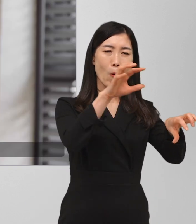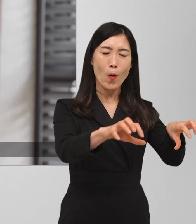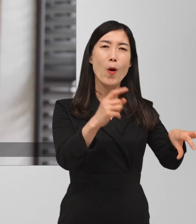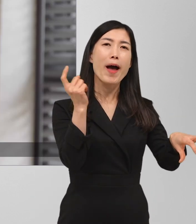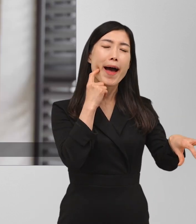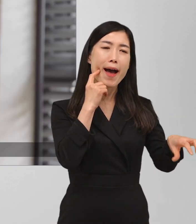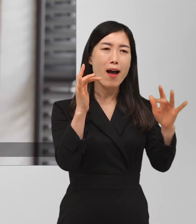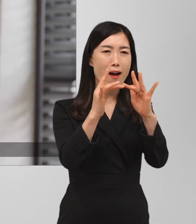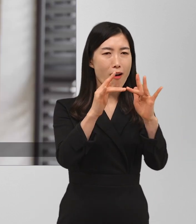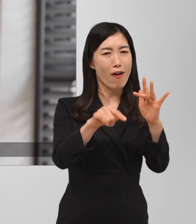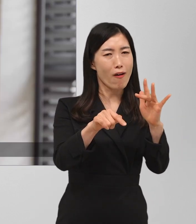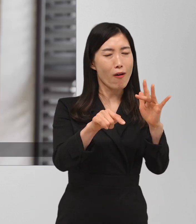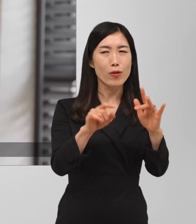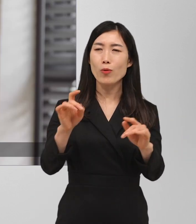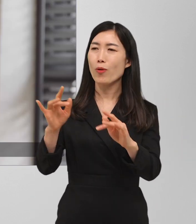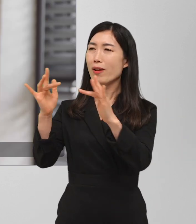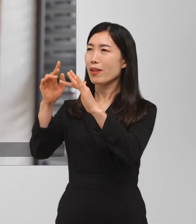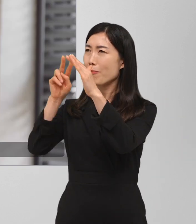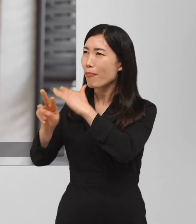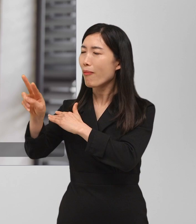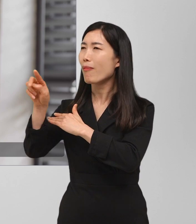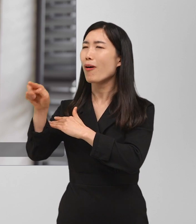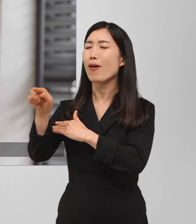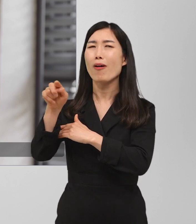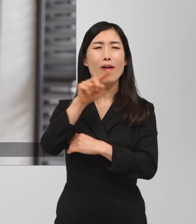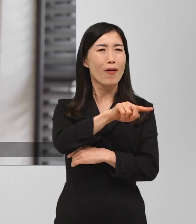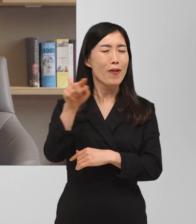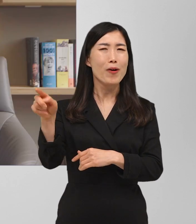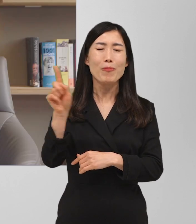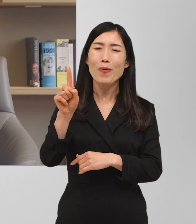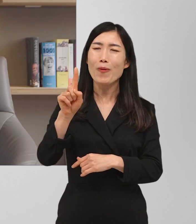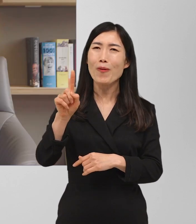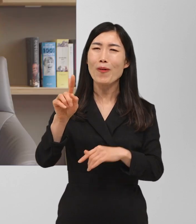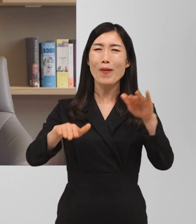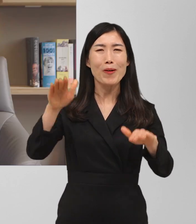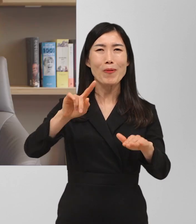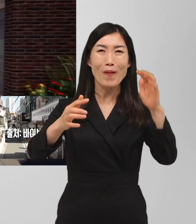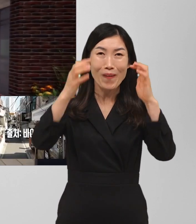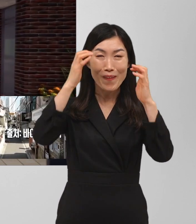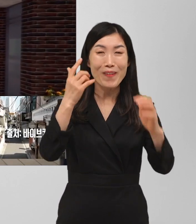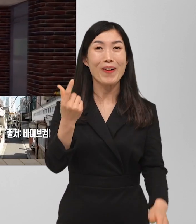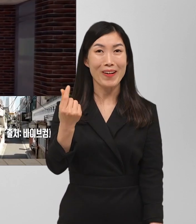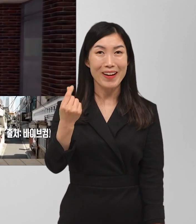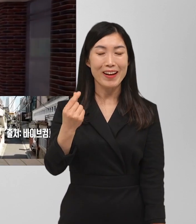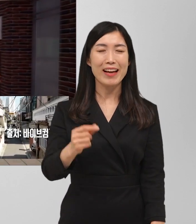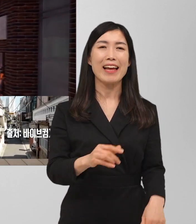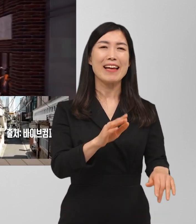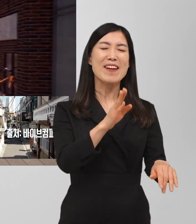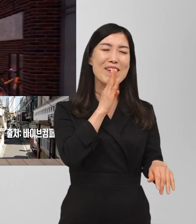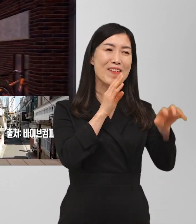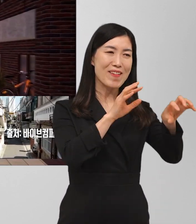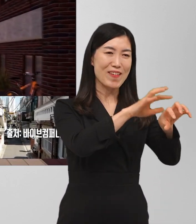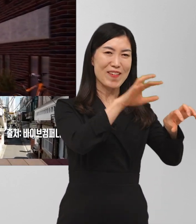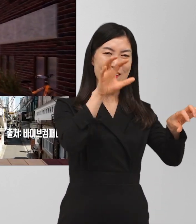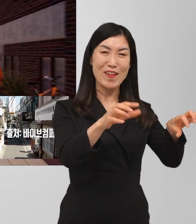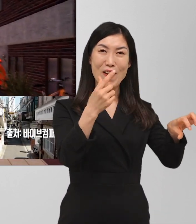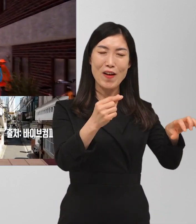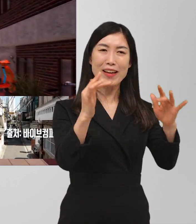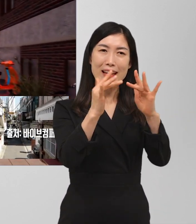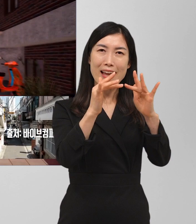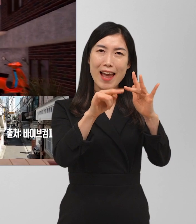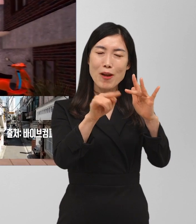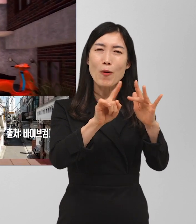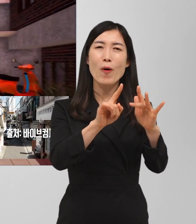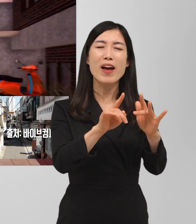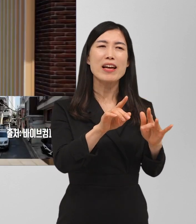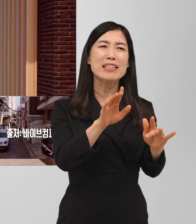메타버스에 관련돼서 굉장히 많이 헷갈려 하시는 것 같아요. 디지털 트윈은 동일한 세계를 그대로 옮겨놔서